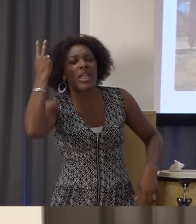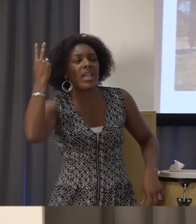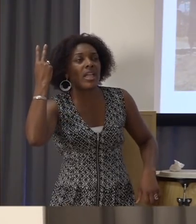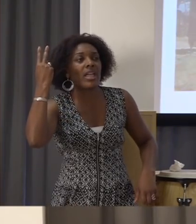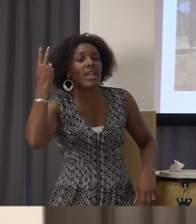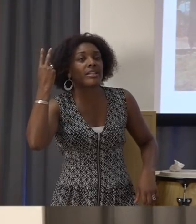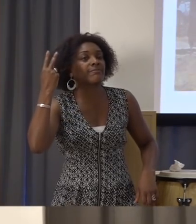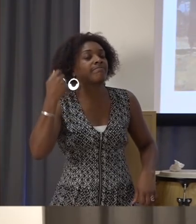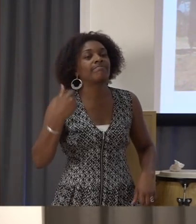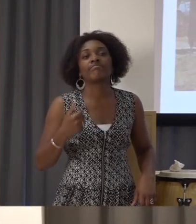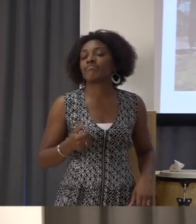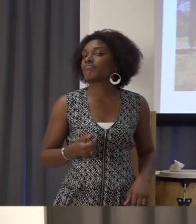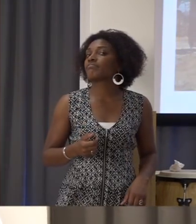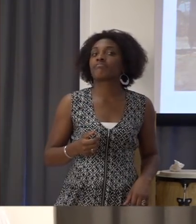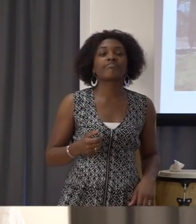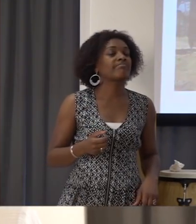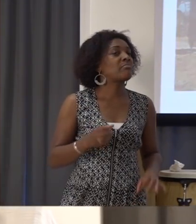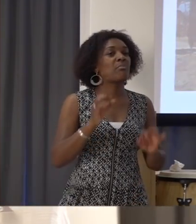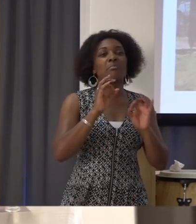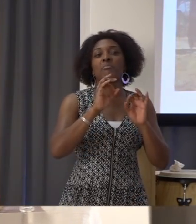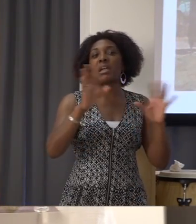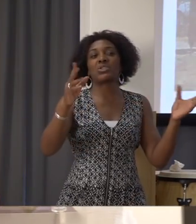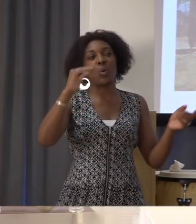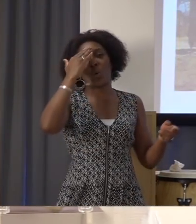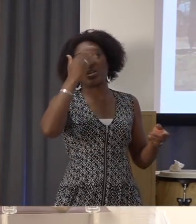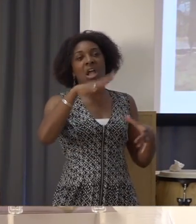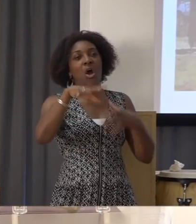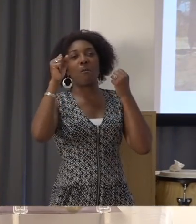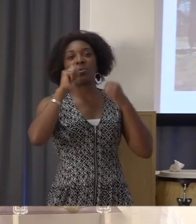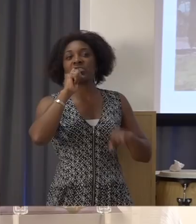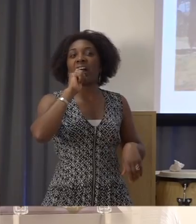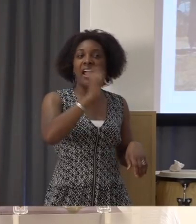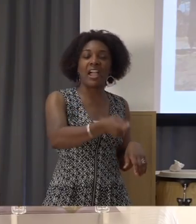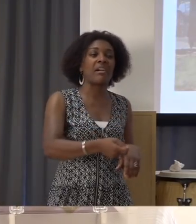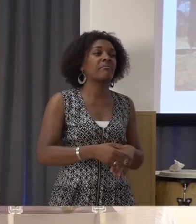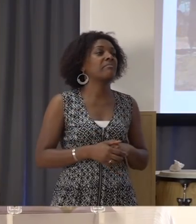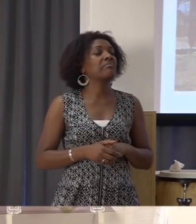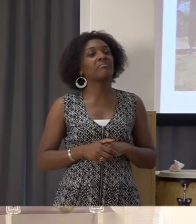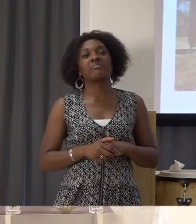personne ne te reconnaîtra dans ton travail.